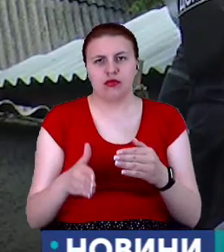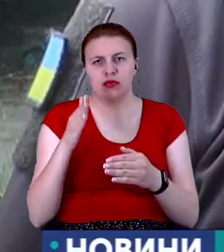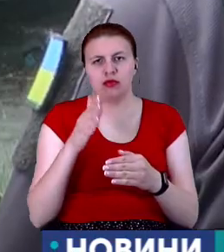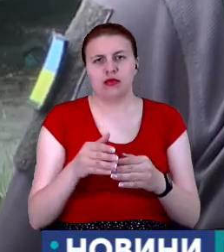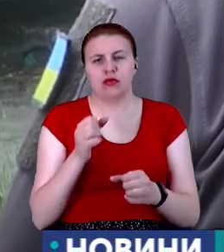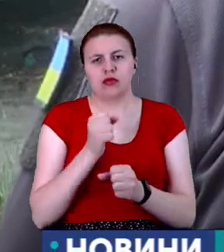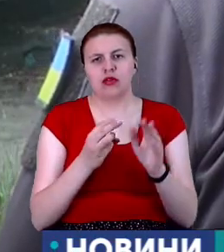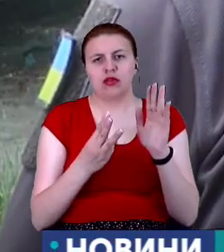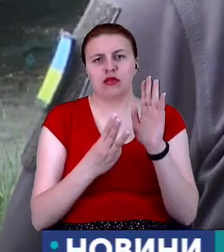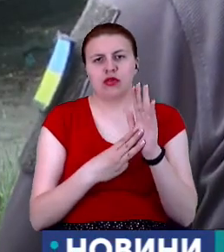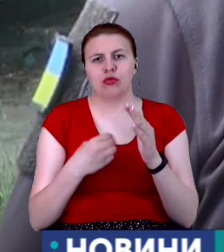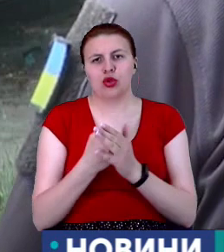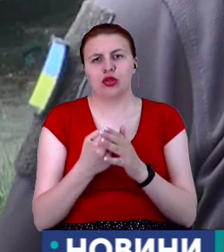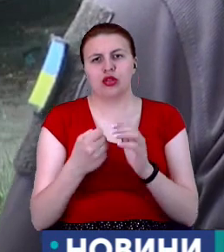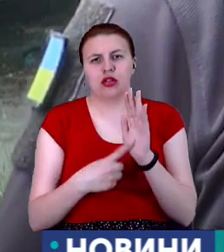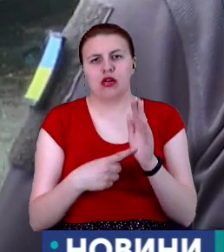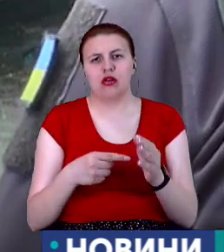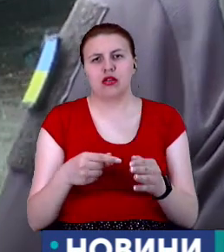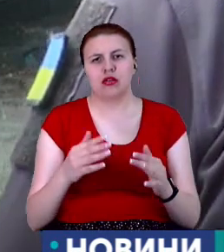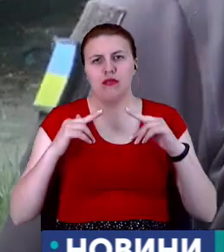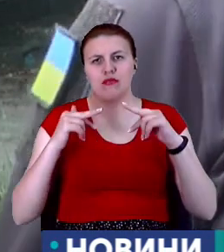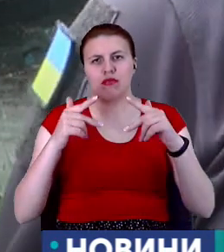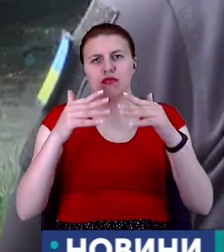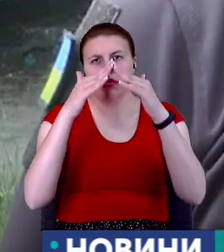16. Перекриваємо кришу і